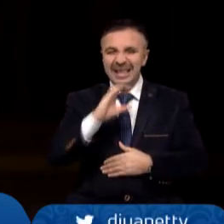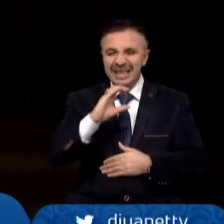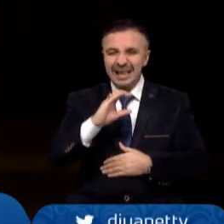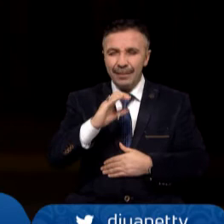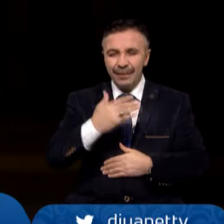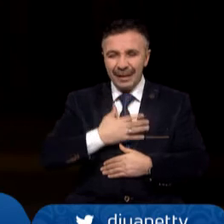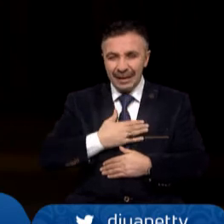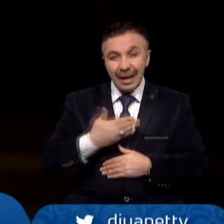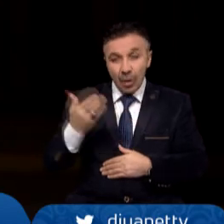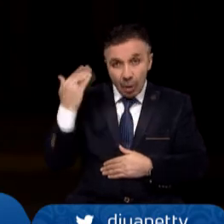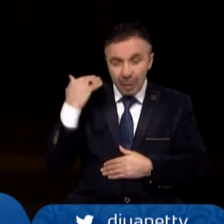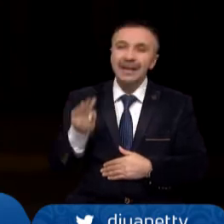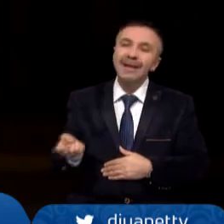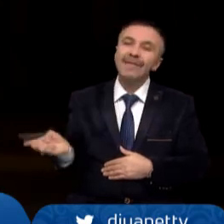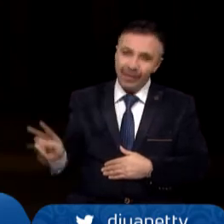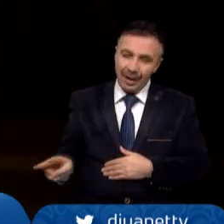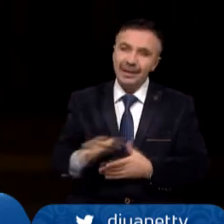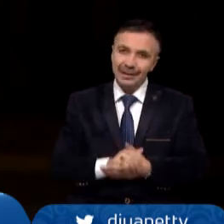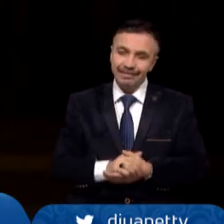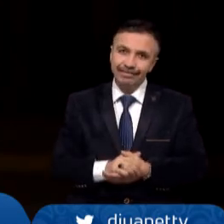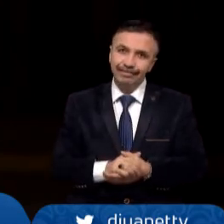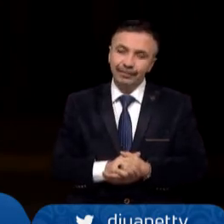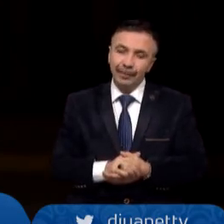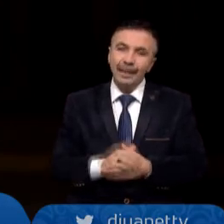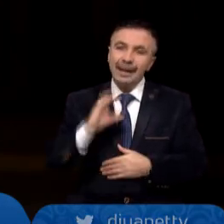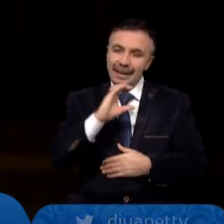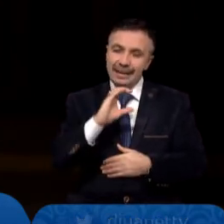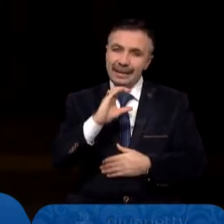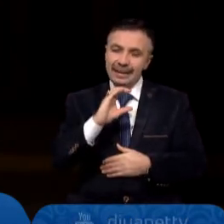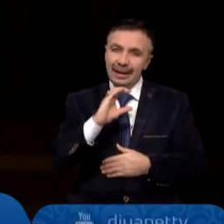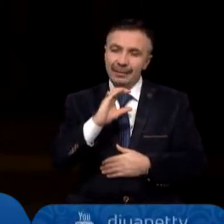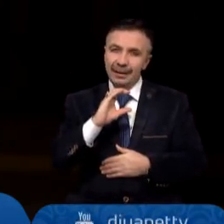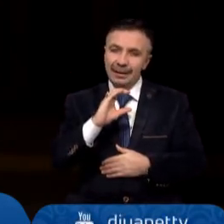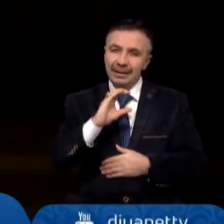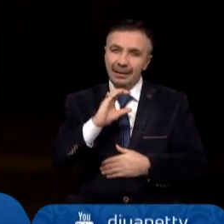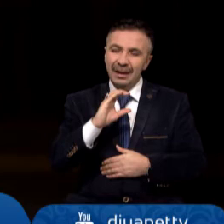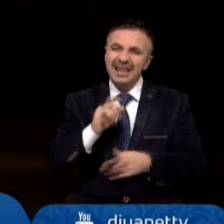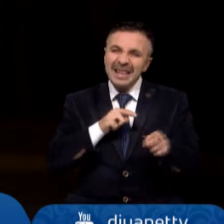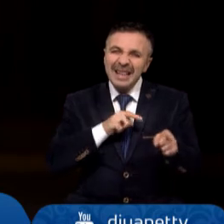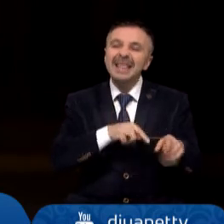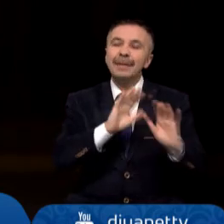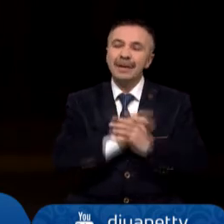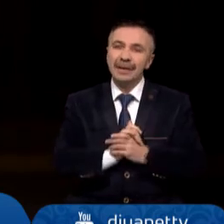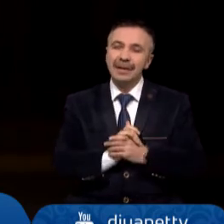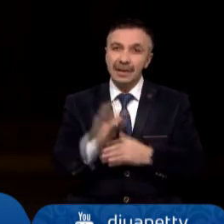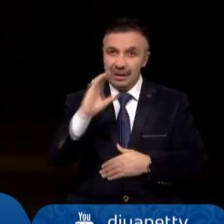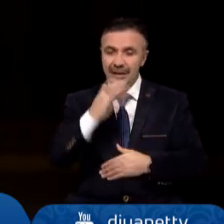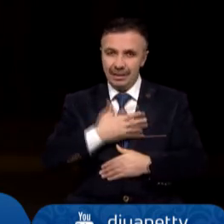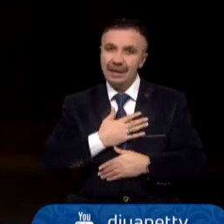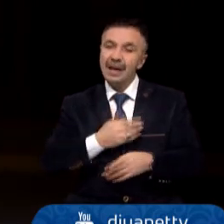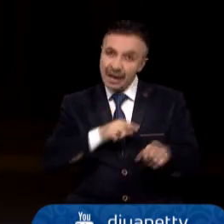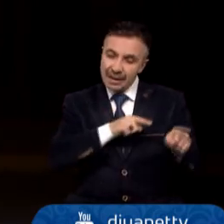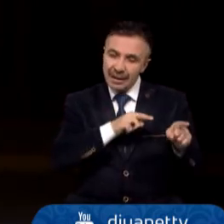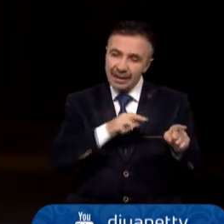etti İslam'dan önce öldü diyelim İslam'a yetişemedi Yetiş